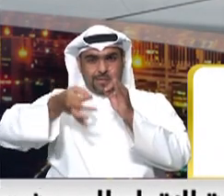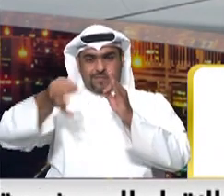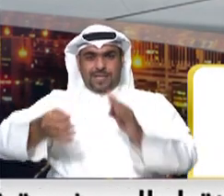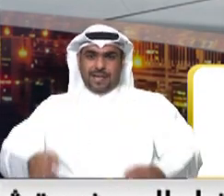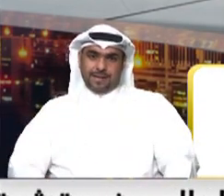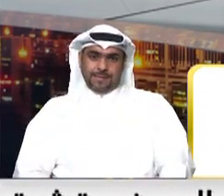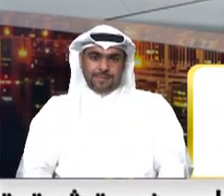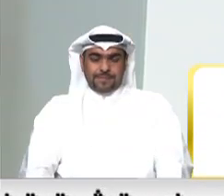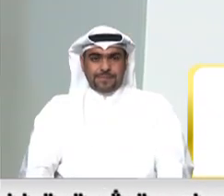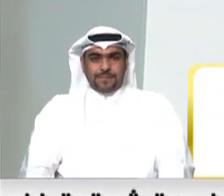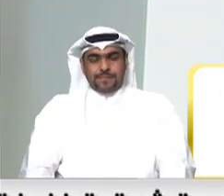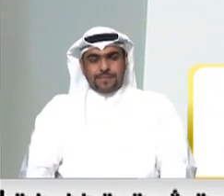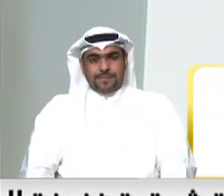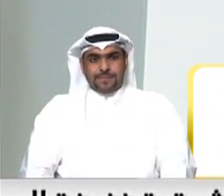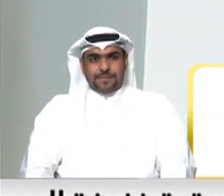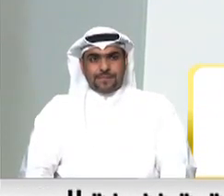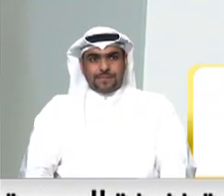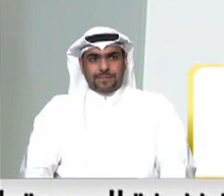التالي.